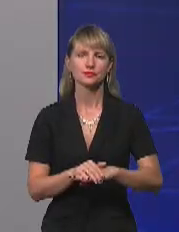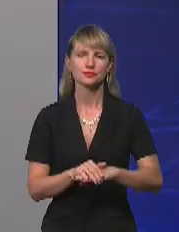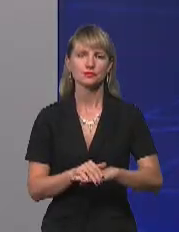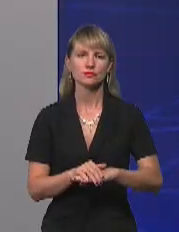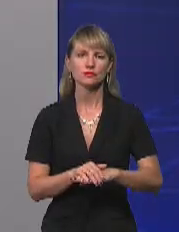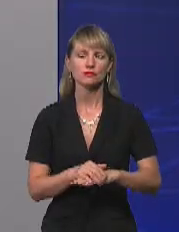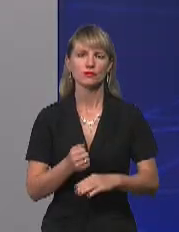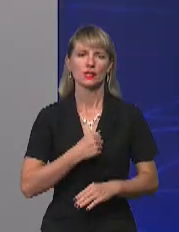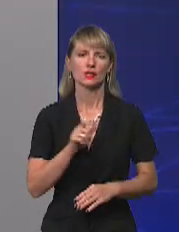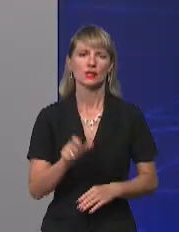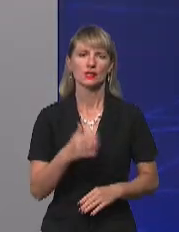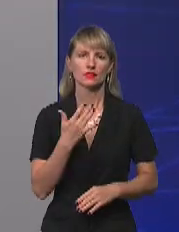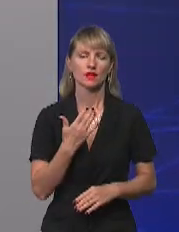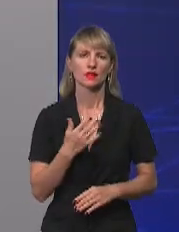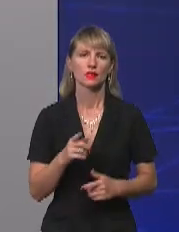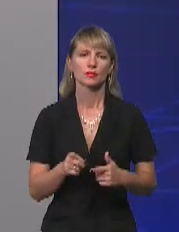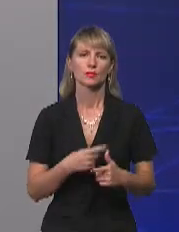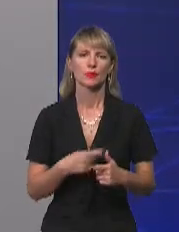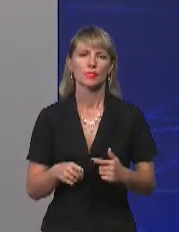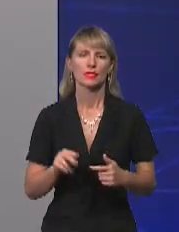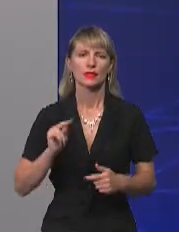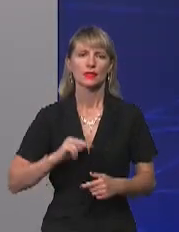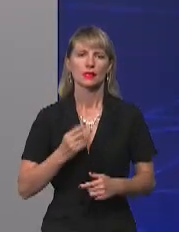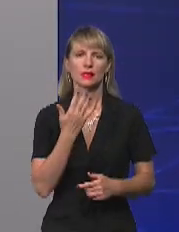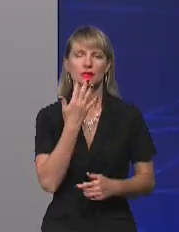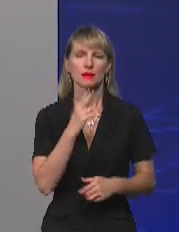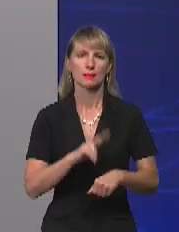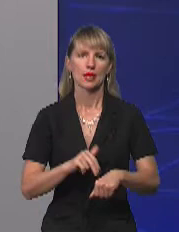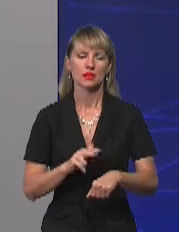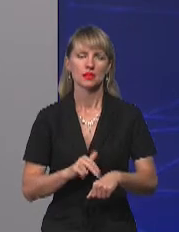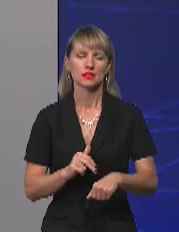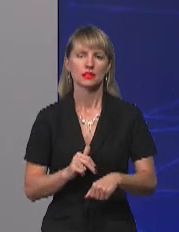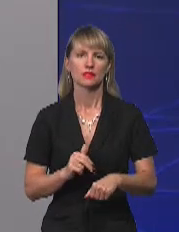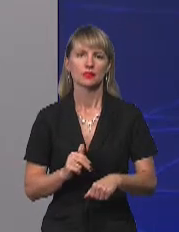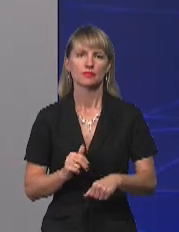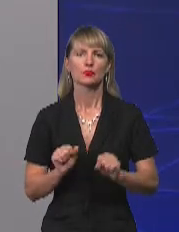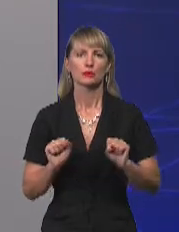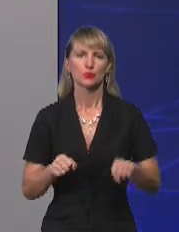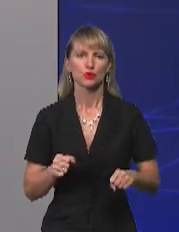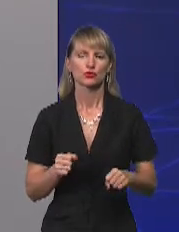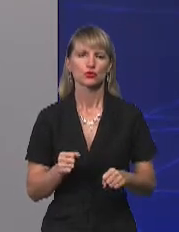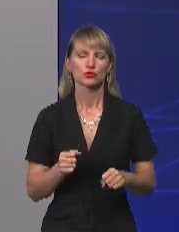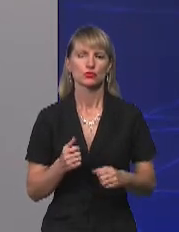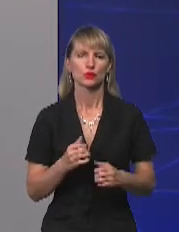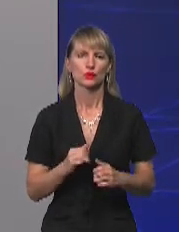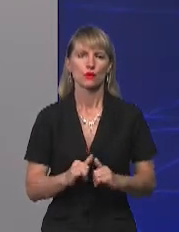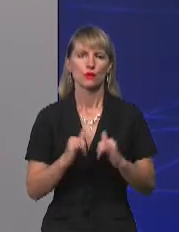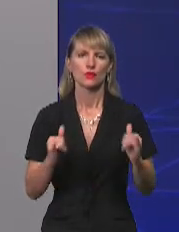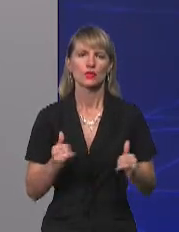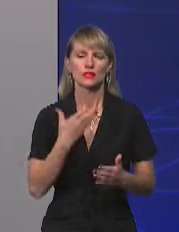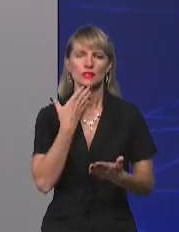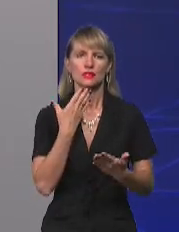бійці Нацгвардії або бійці або працівники Національної поліції можуть перевищити свої межі там або